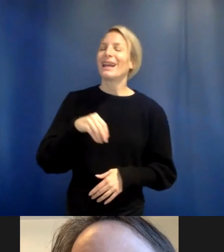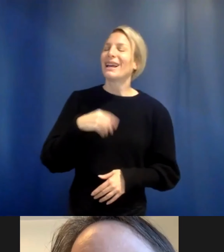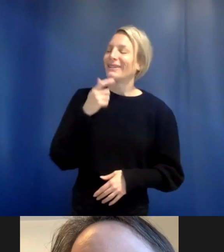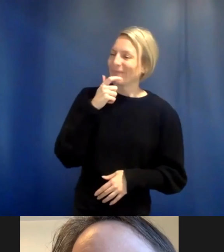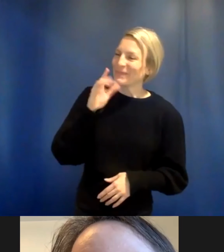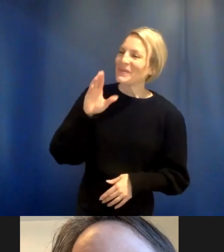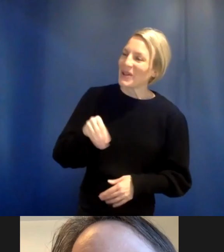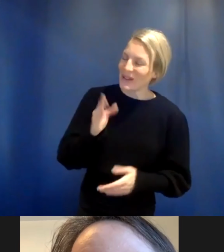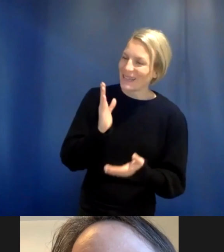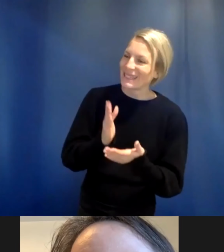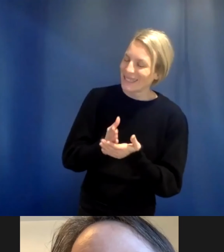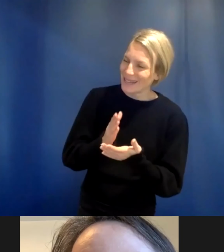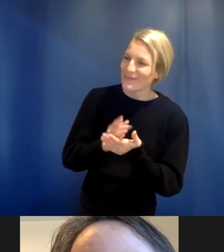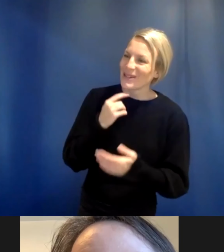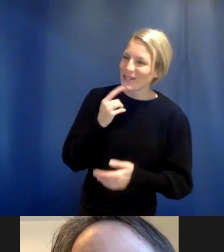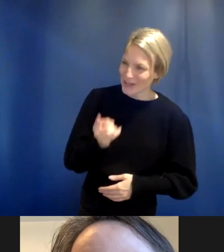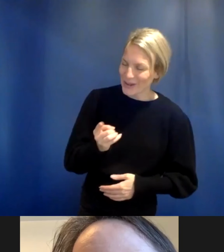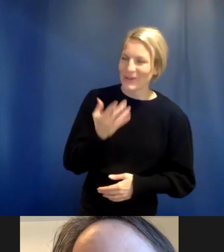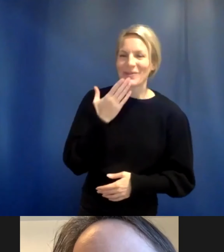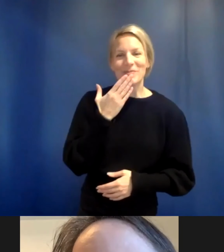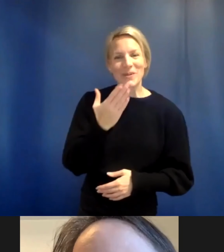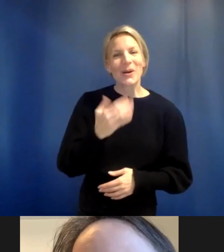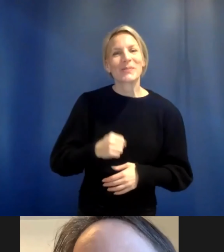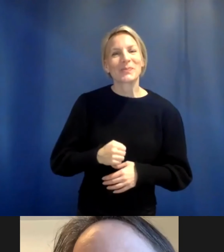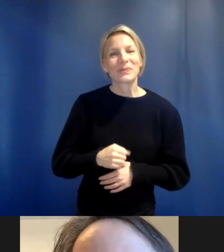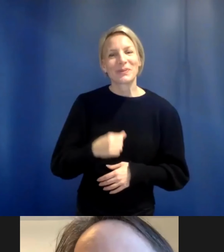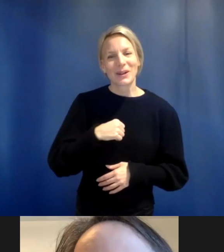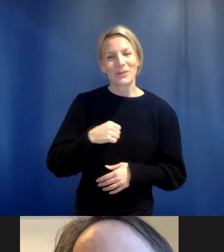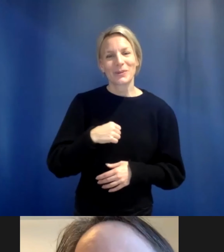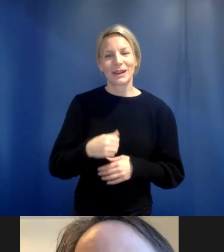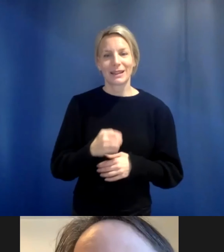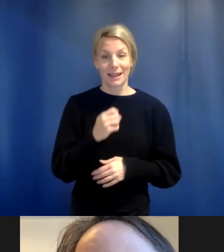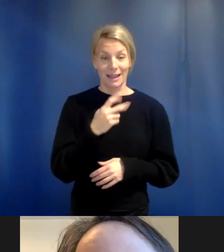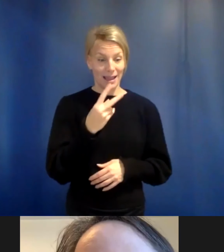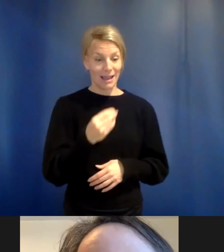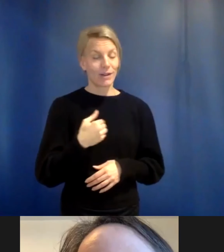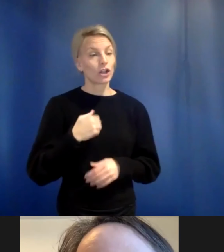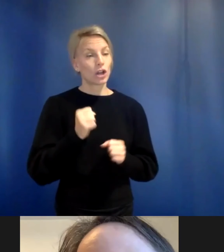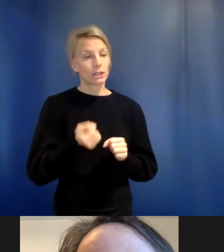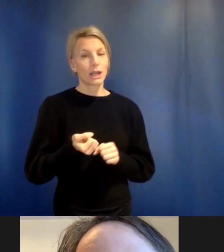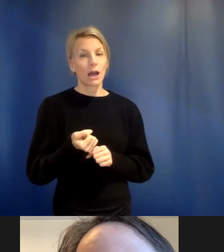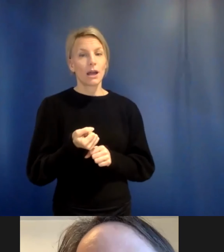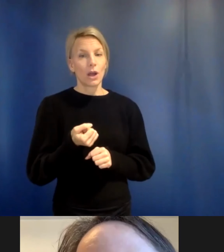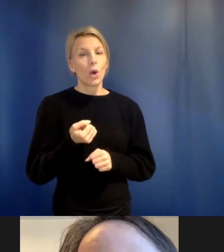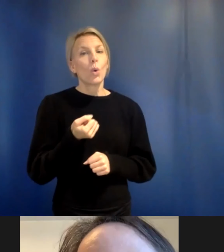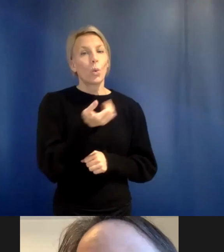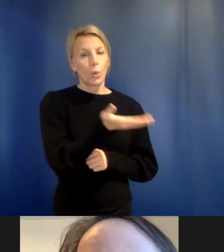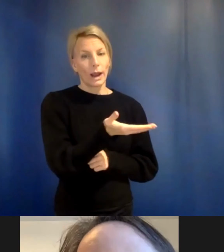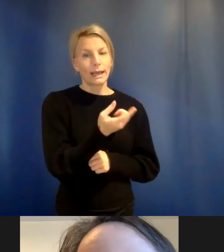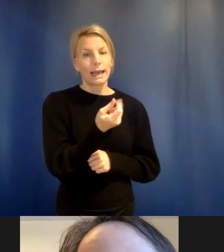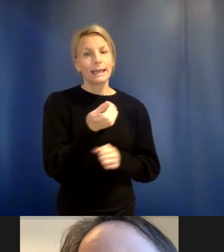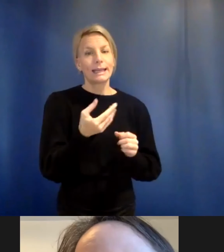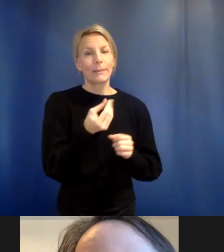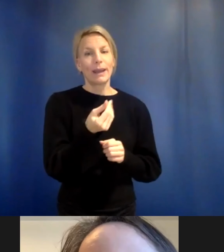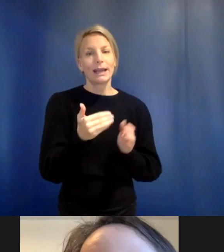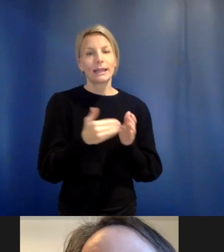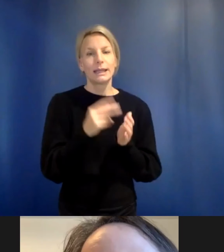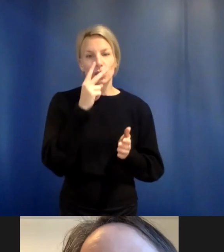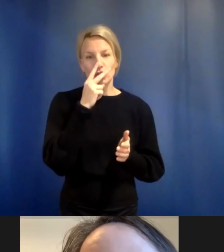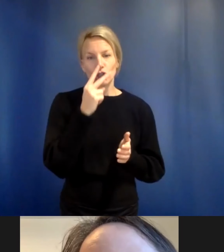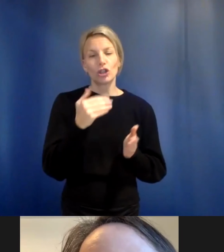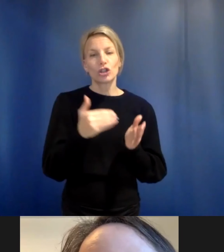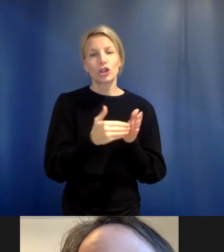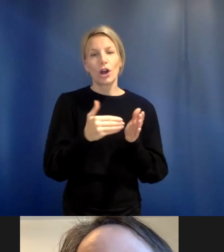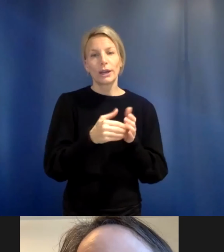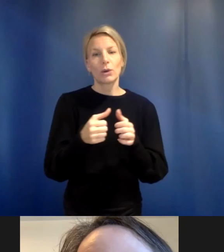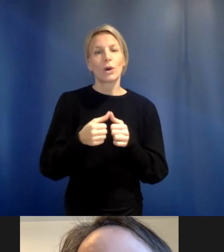Precis, vad bra. Vad roligt. Sen kommer jag skänka lite pengar till en synskadeorganisation i Etiopien också.